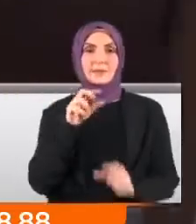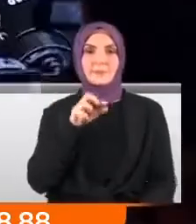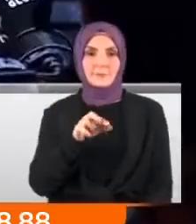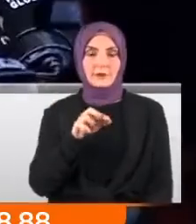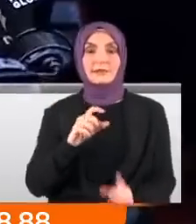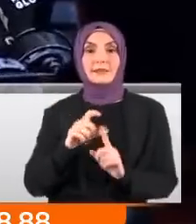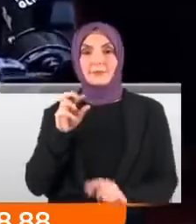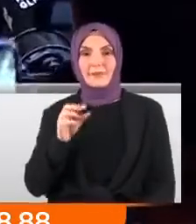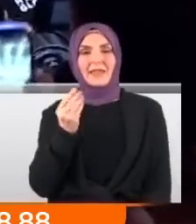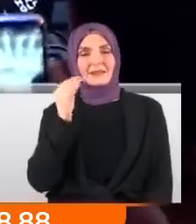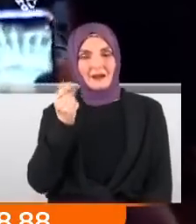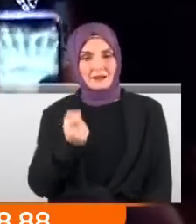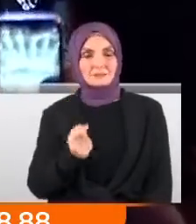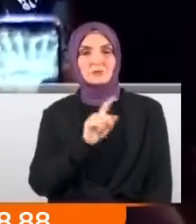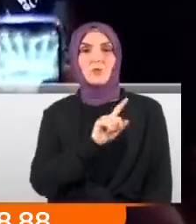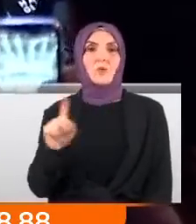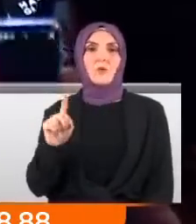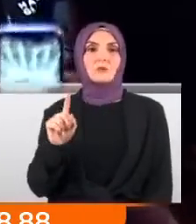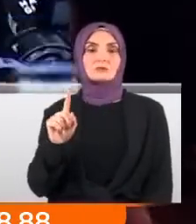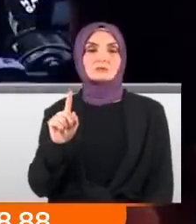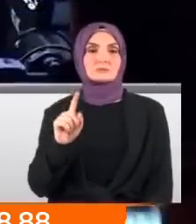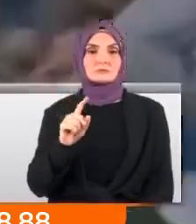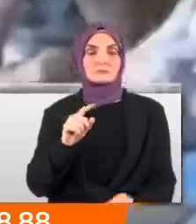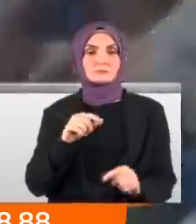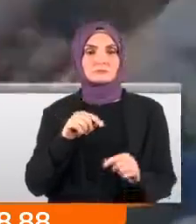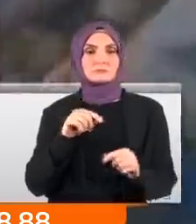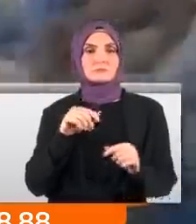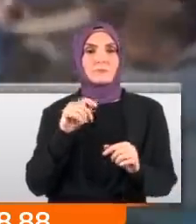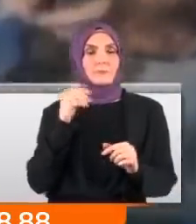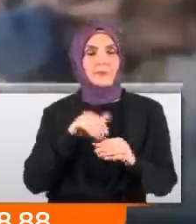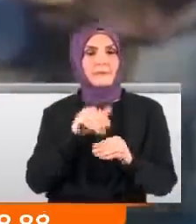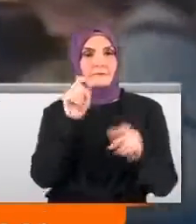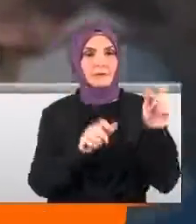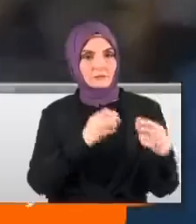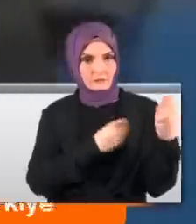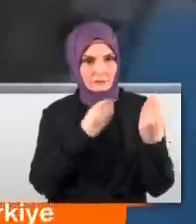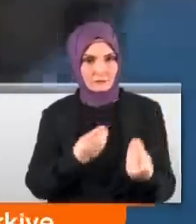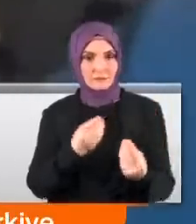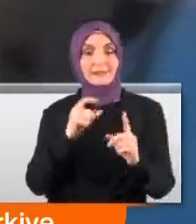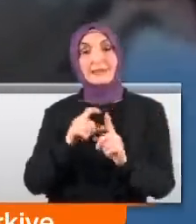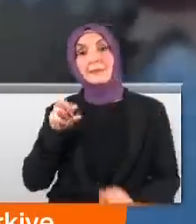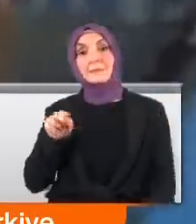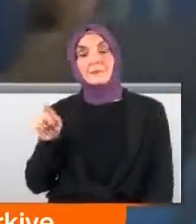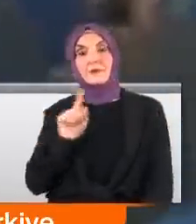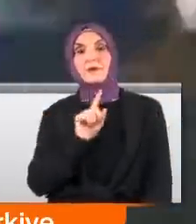kontenjan ayrılırken Demokrat Parti'ye 3 sandalye hibe edildi. CHP'nin aday listesi ise dikkat çekici. Gezi olaylarında